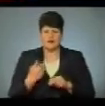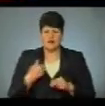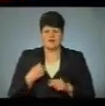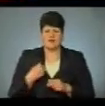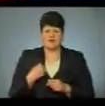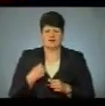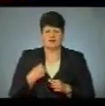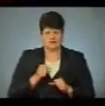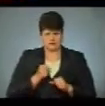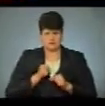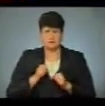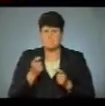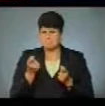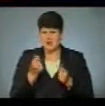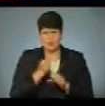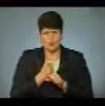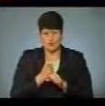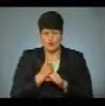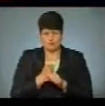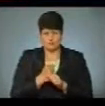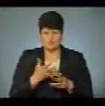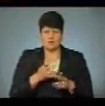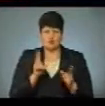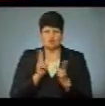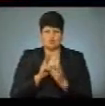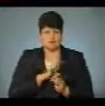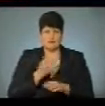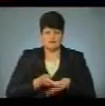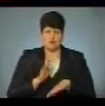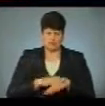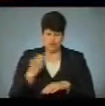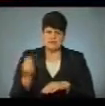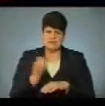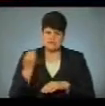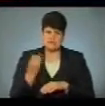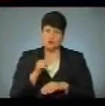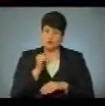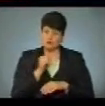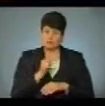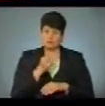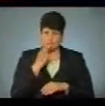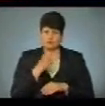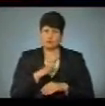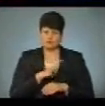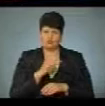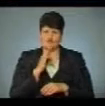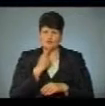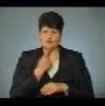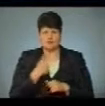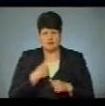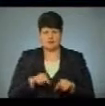рубцевий борець, мало роблю прийомів. Ну, сутичка була важкою, цікавою. Йому, бачив, важко було. І